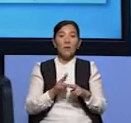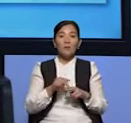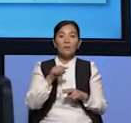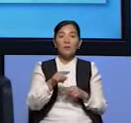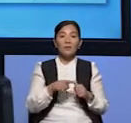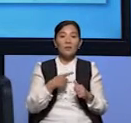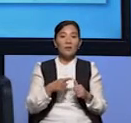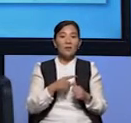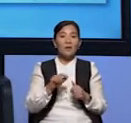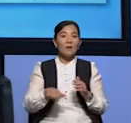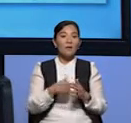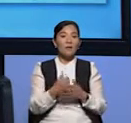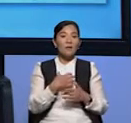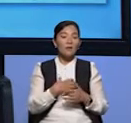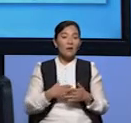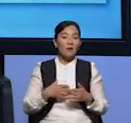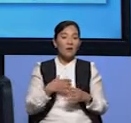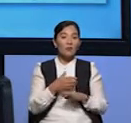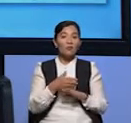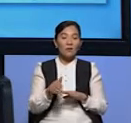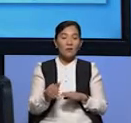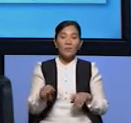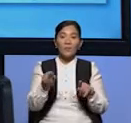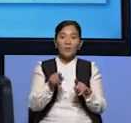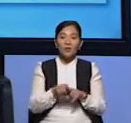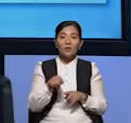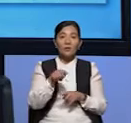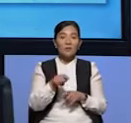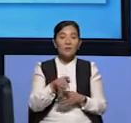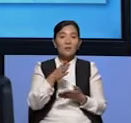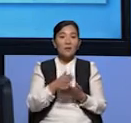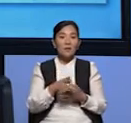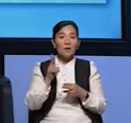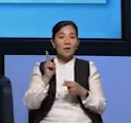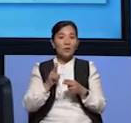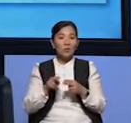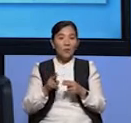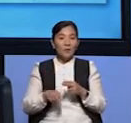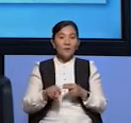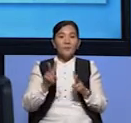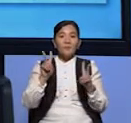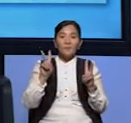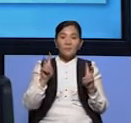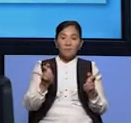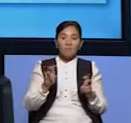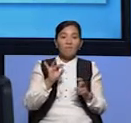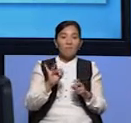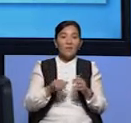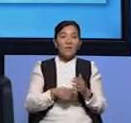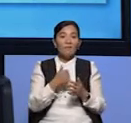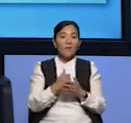поэтому она и называется «основная часть». Также в нашем тексте есть концовка, тема